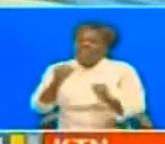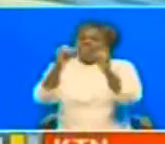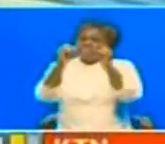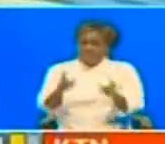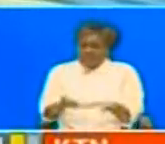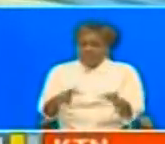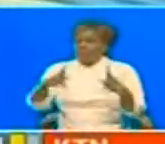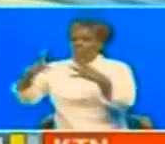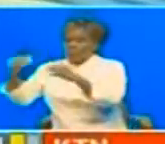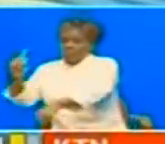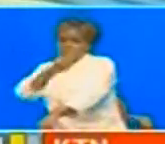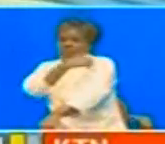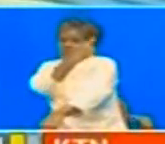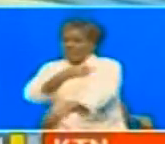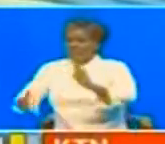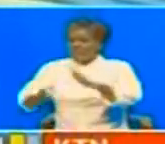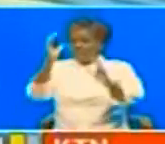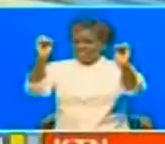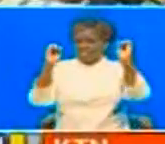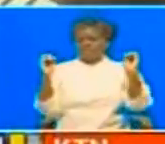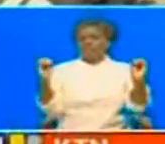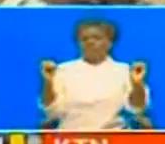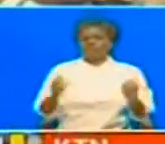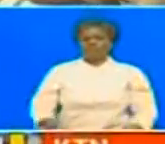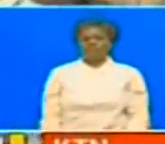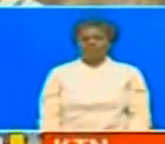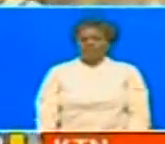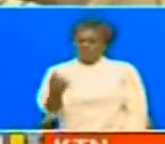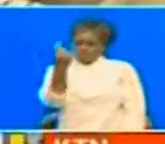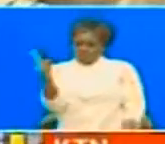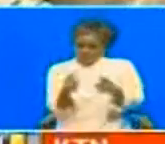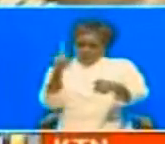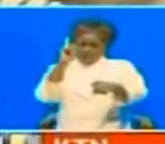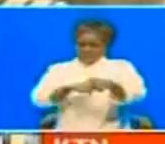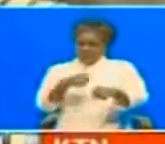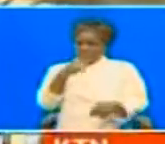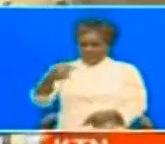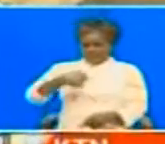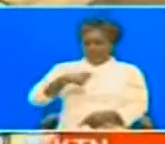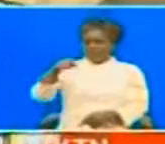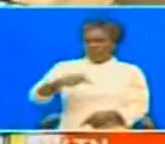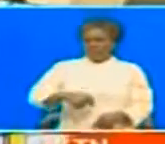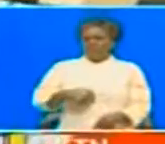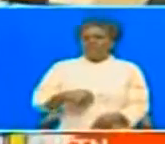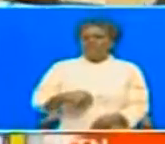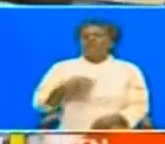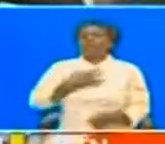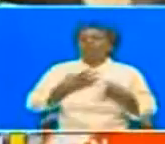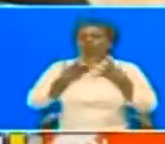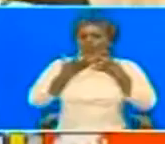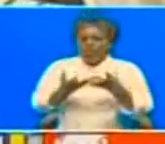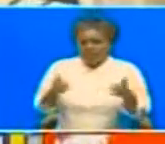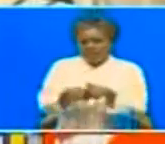iwapo hawakukimbizwa hospitalini katika wakati ufao. Kidogo tu anaanza ananiambia ti anasikia malaria, anatapika